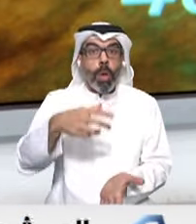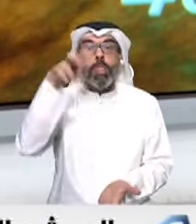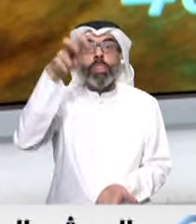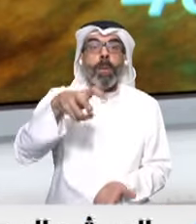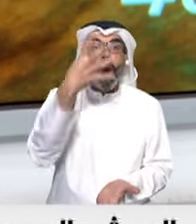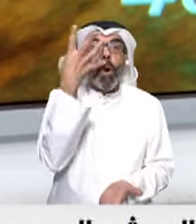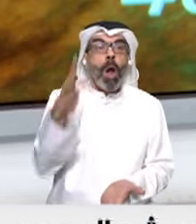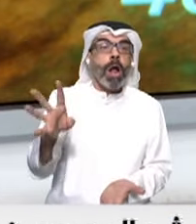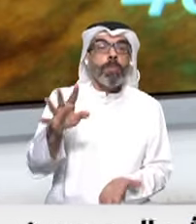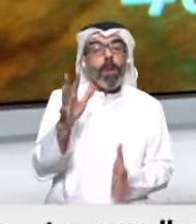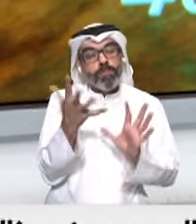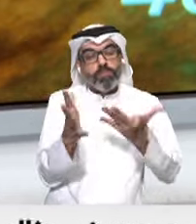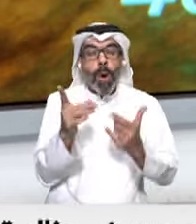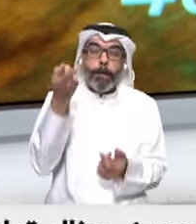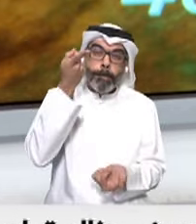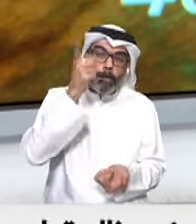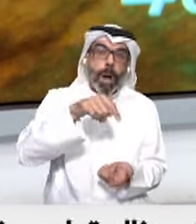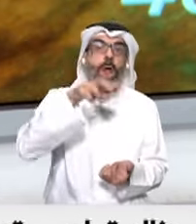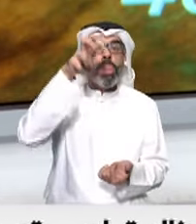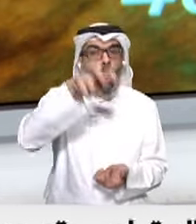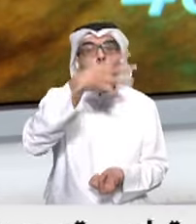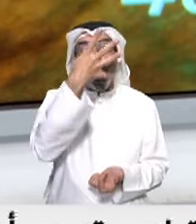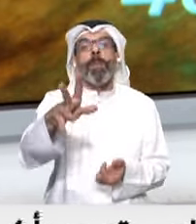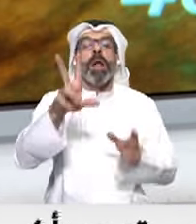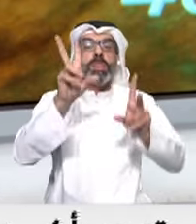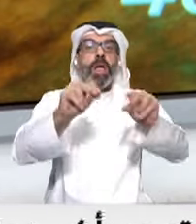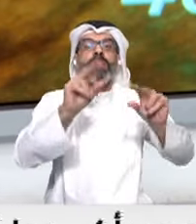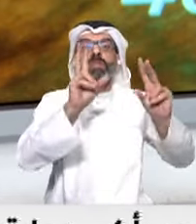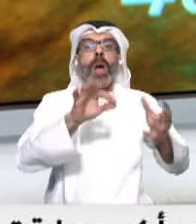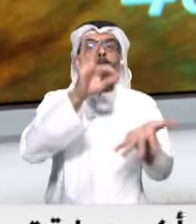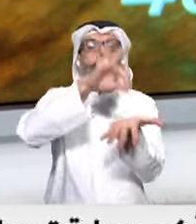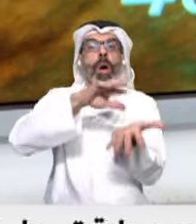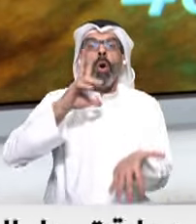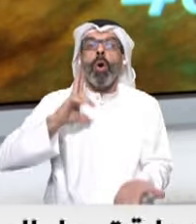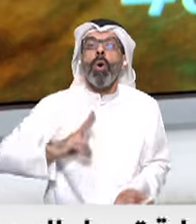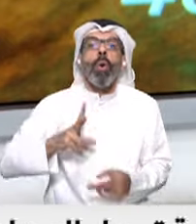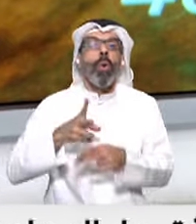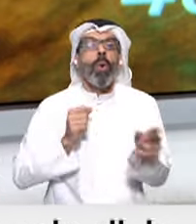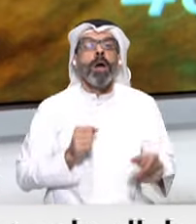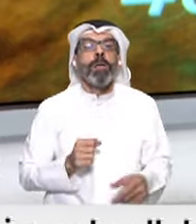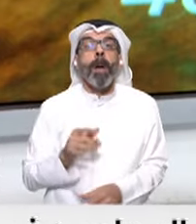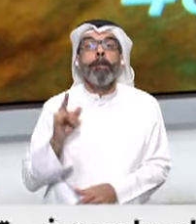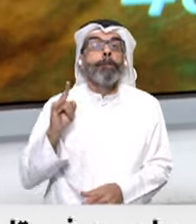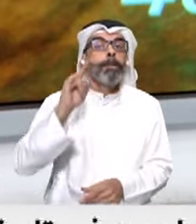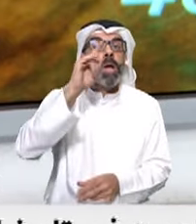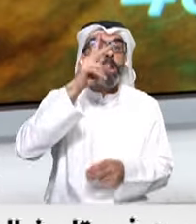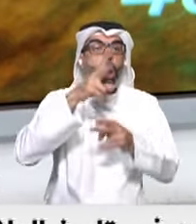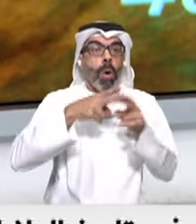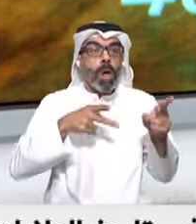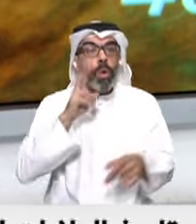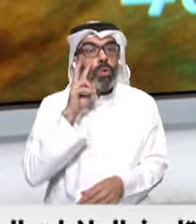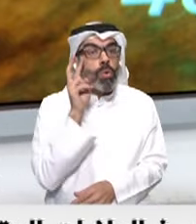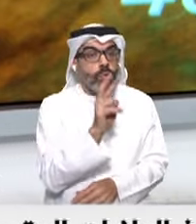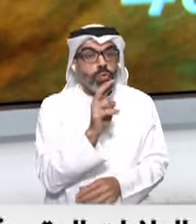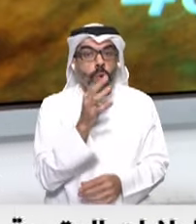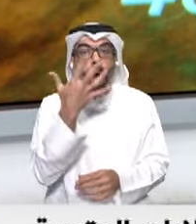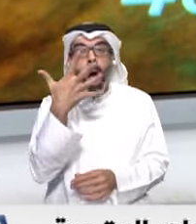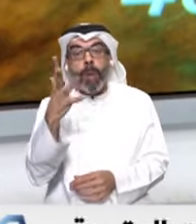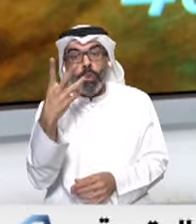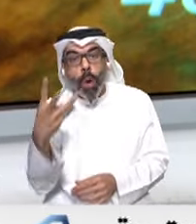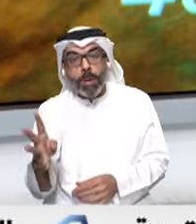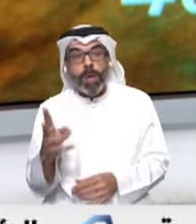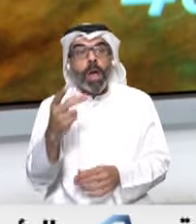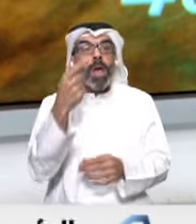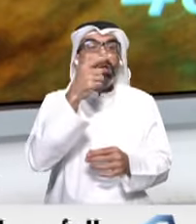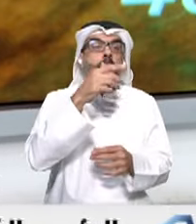مئويه متوقع ان تصل ايضا الى 48 درجه مئويه 45 في مطار الكويت و 42 في السالمي مع نشاط الهواء الشمال الغربي راح